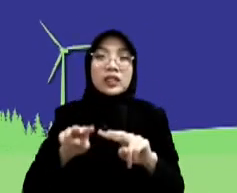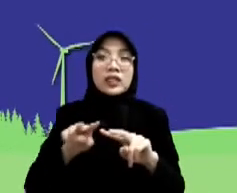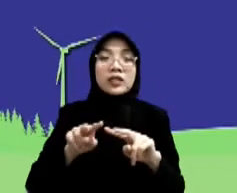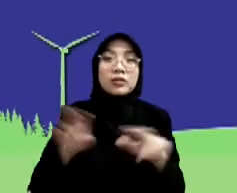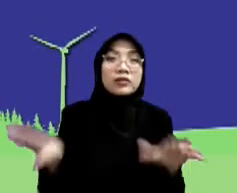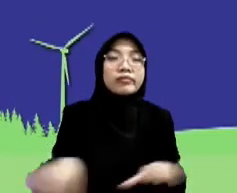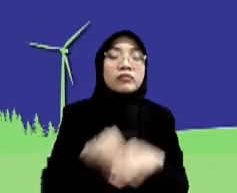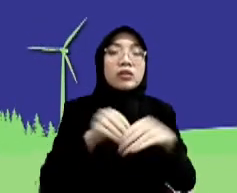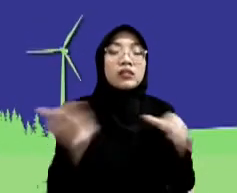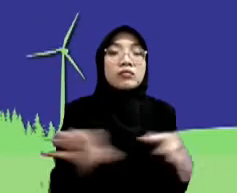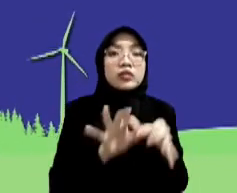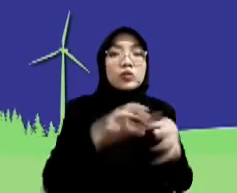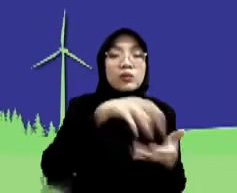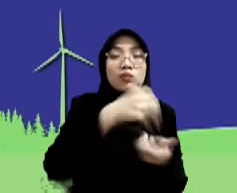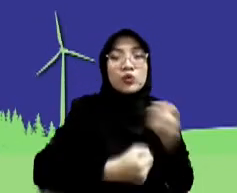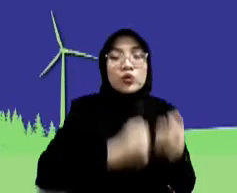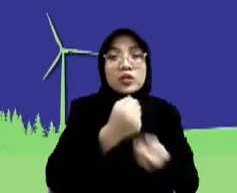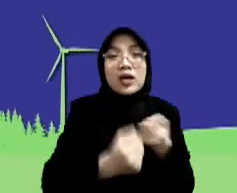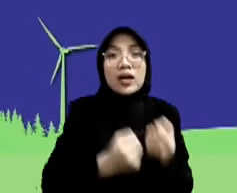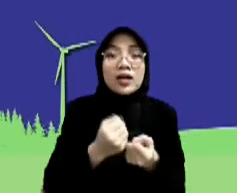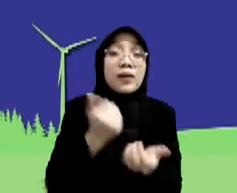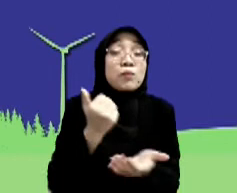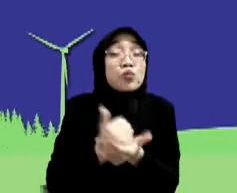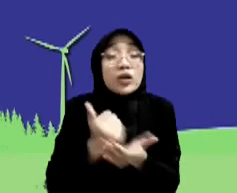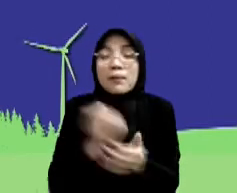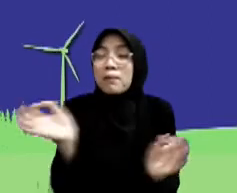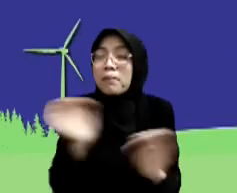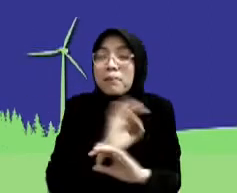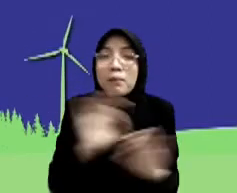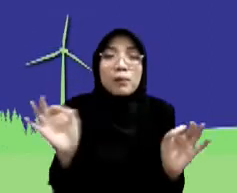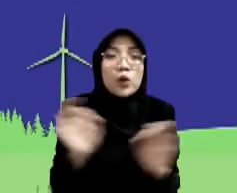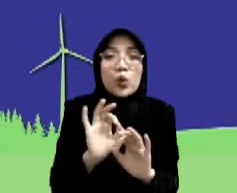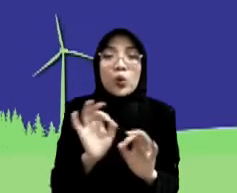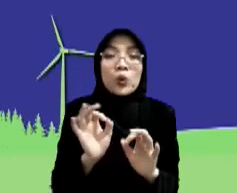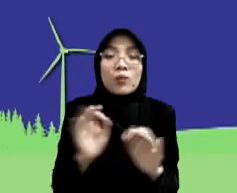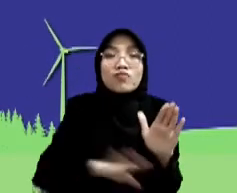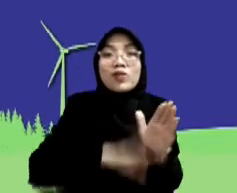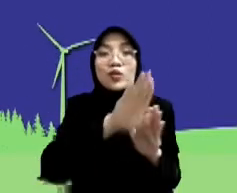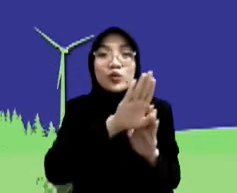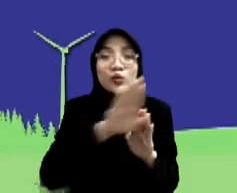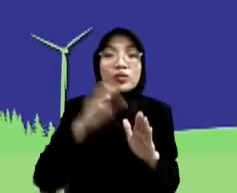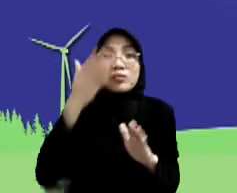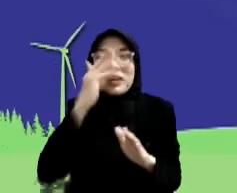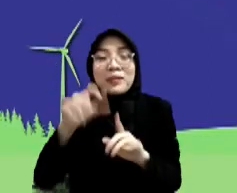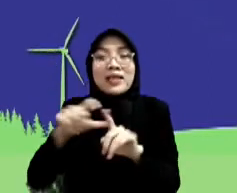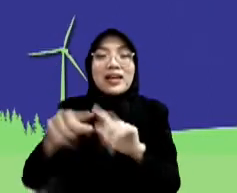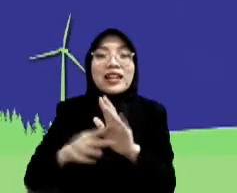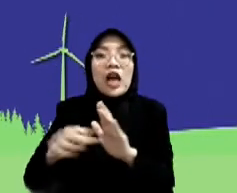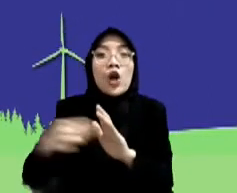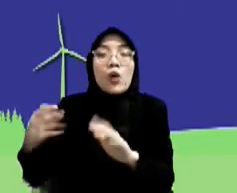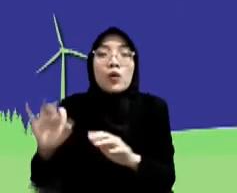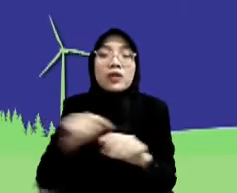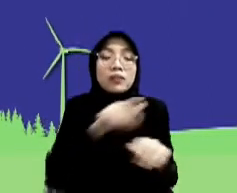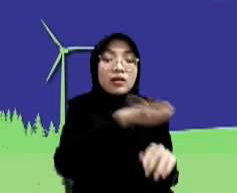encouraging companies companies yang mungkin belum eh secanggih Danon untuk supaya mereka bisa